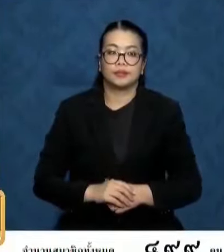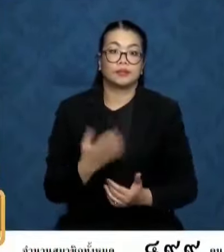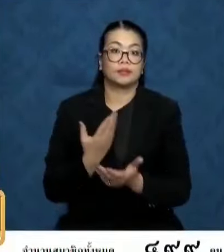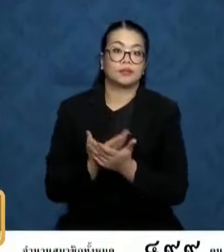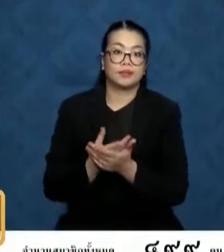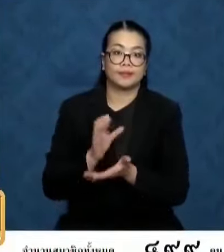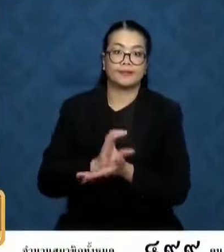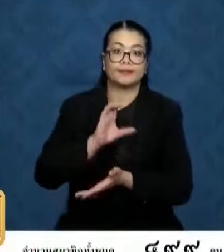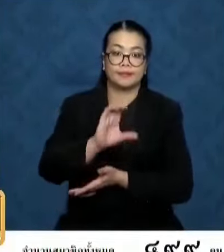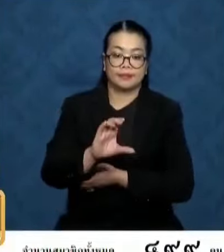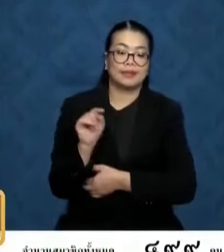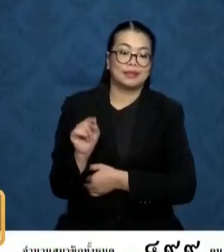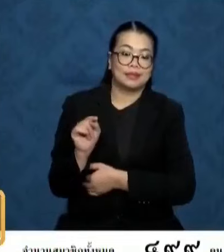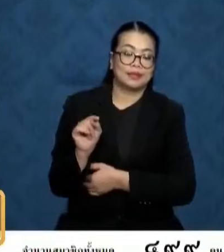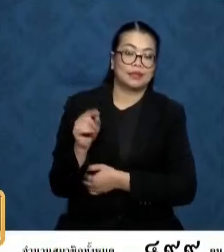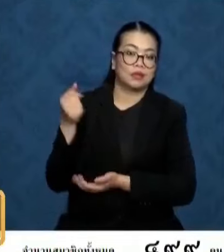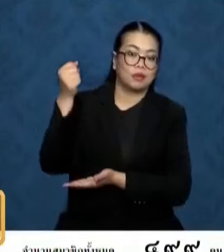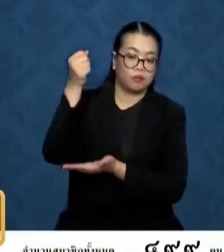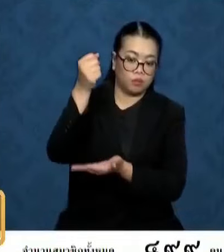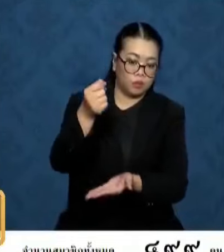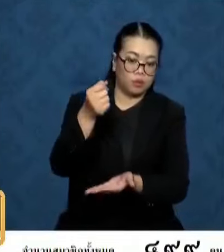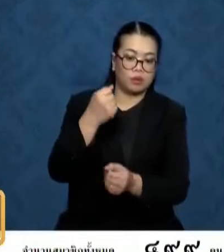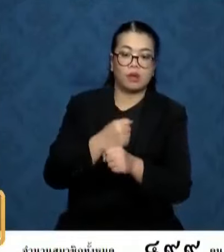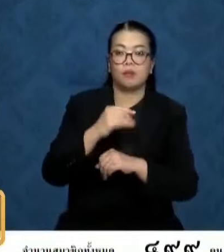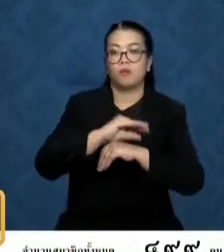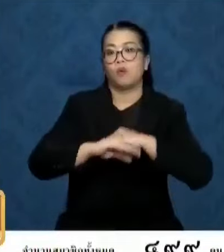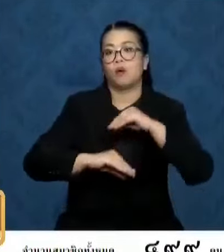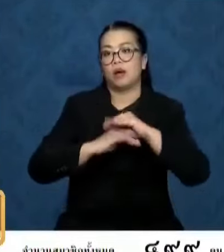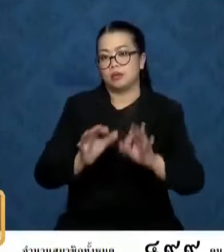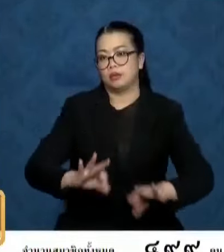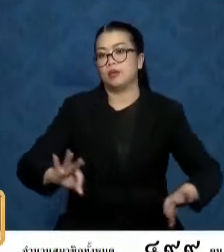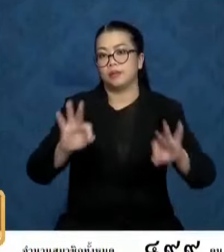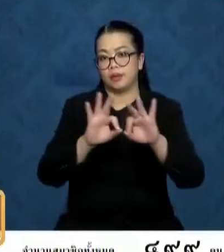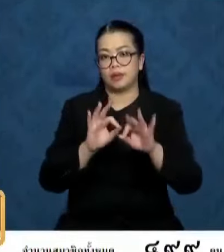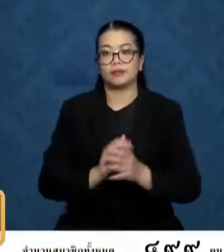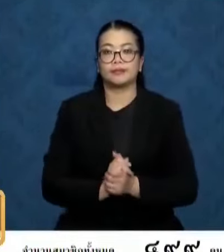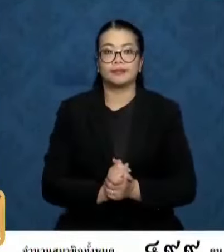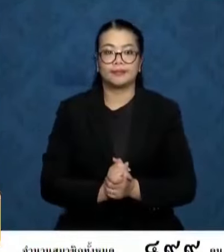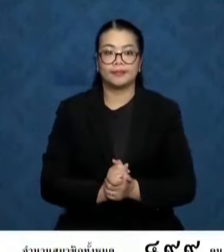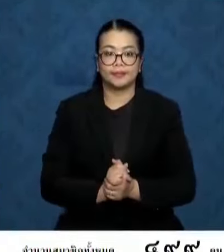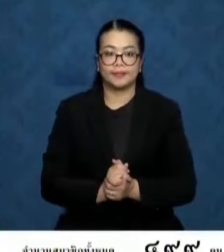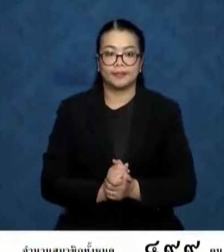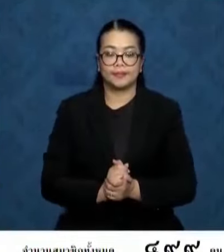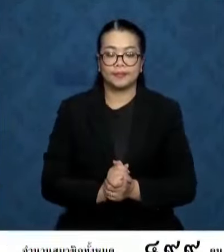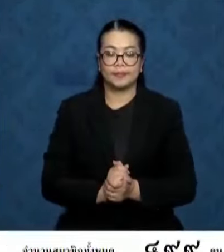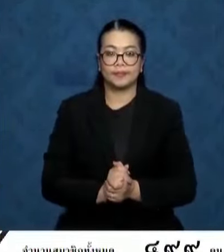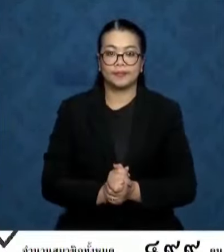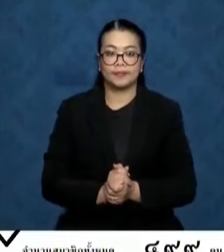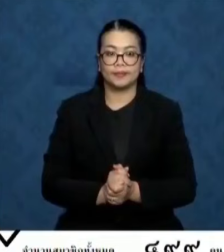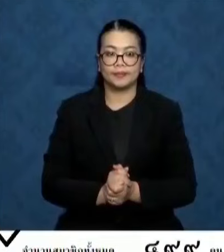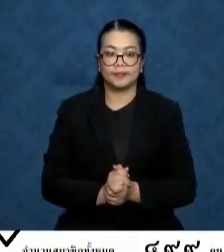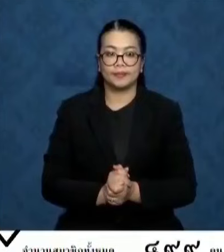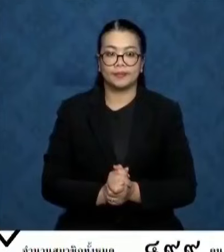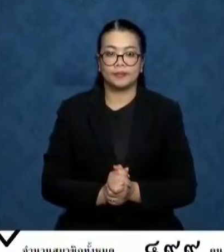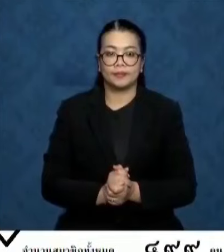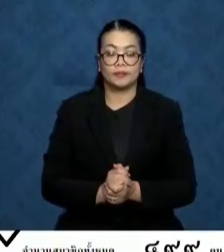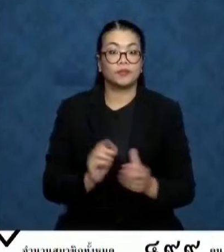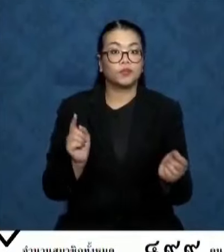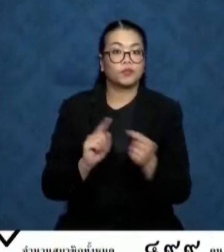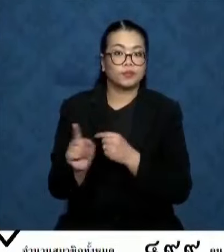งบประมาณก้อนนี้เอาไปทำโครงการสำคัญที่สุดก็คื